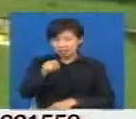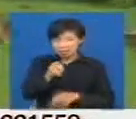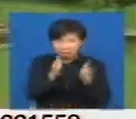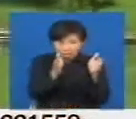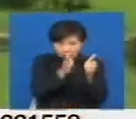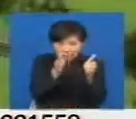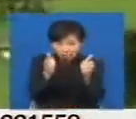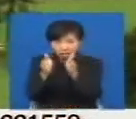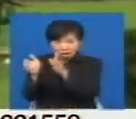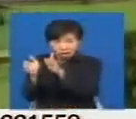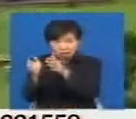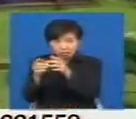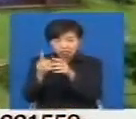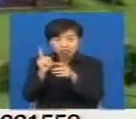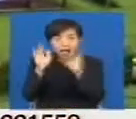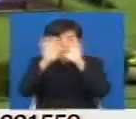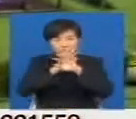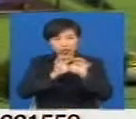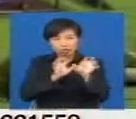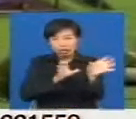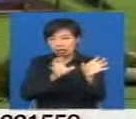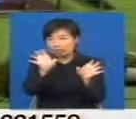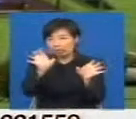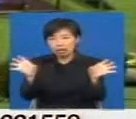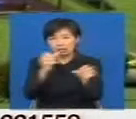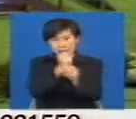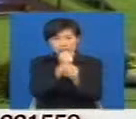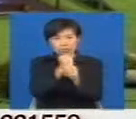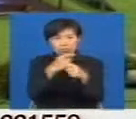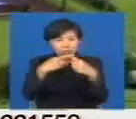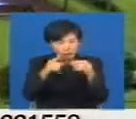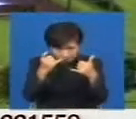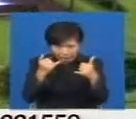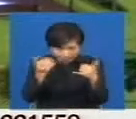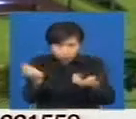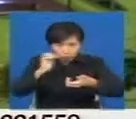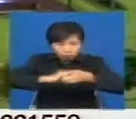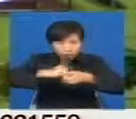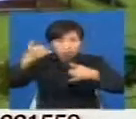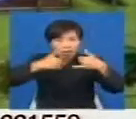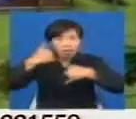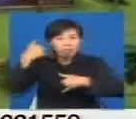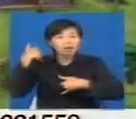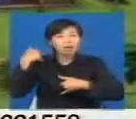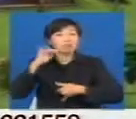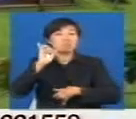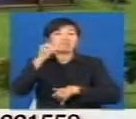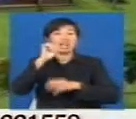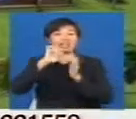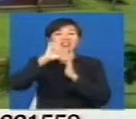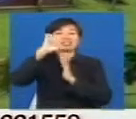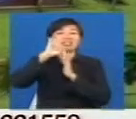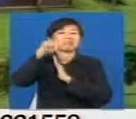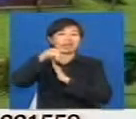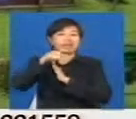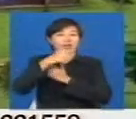อยู่นะครั้งนี้ไม่น่าเชื่อนะอาจจะเป็นบนมนต์ขลังของเชียงใหม่มาจอยกันนะโดยเพราะว่าไอ้น้ำเนี่ยมันเป็นโฟกัสเป็นโฟกัส